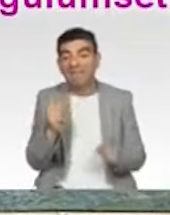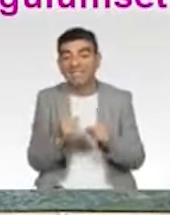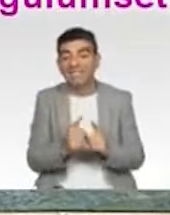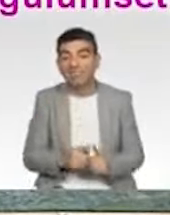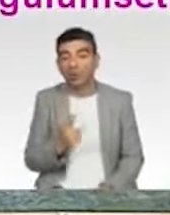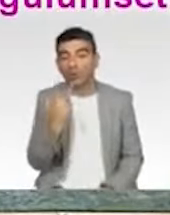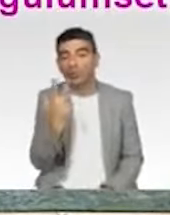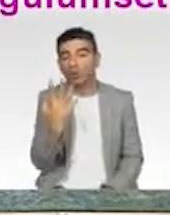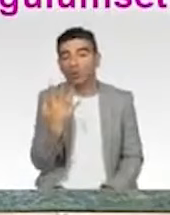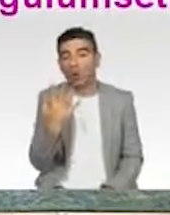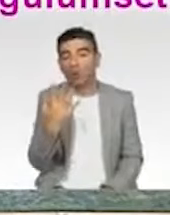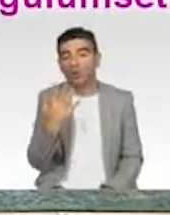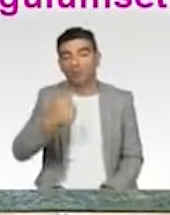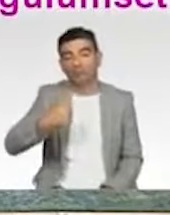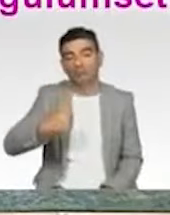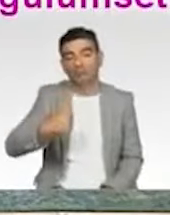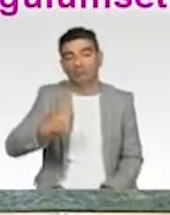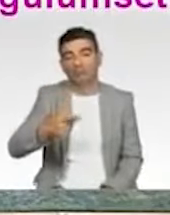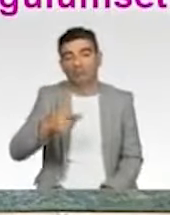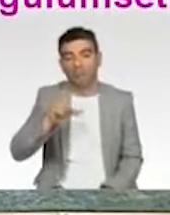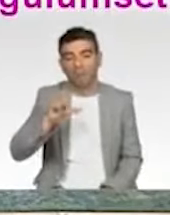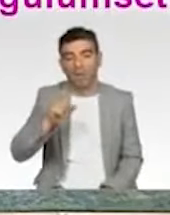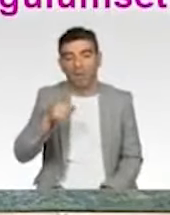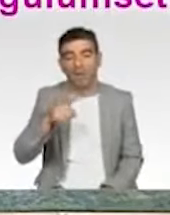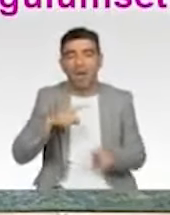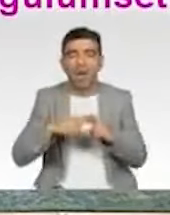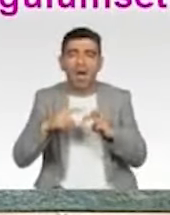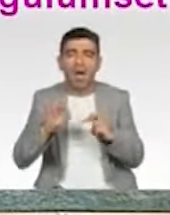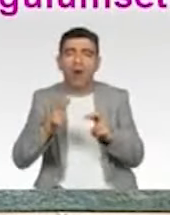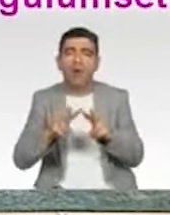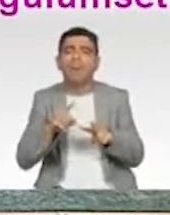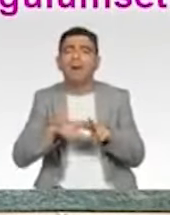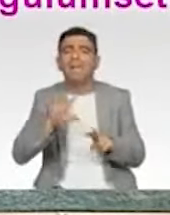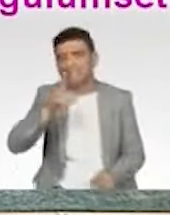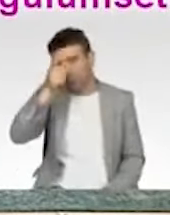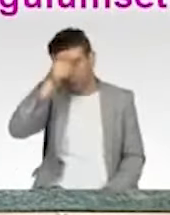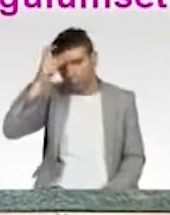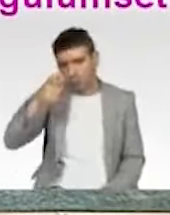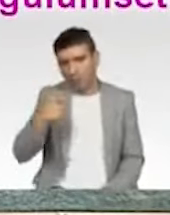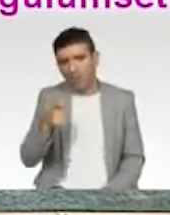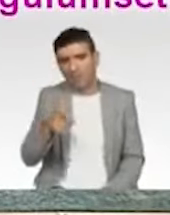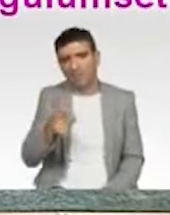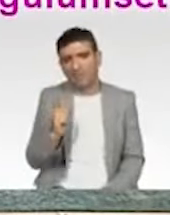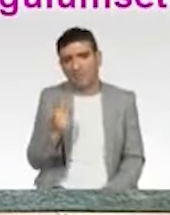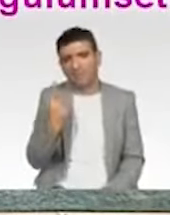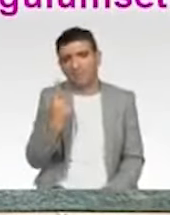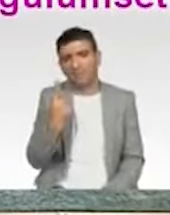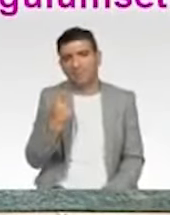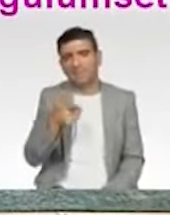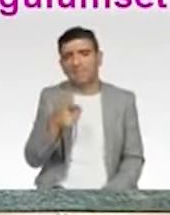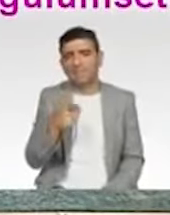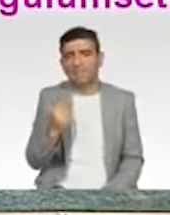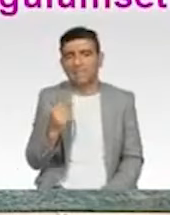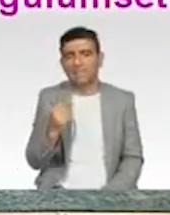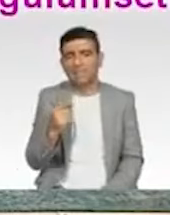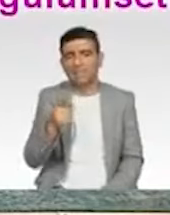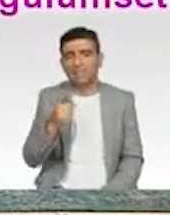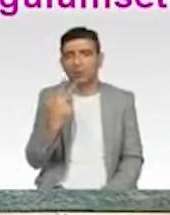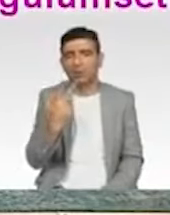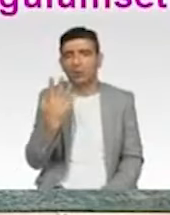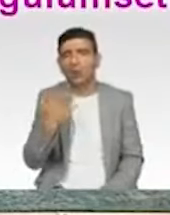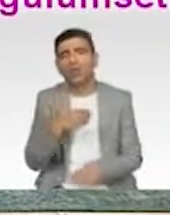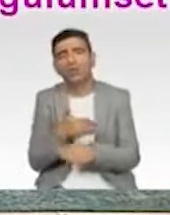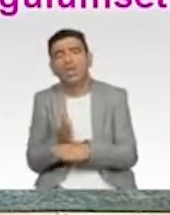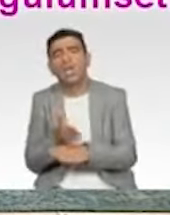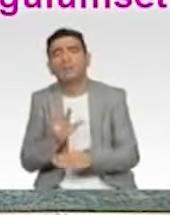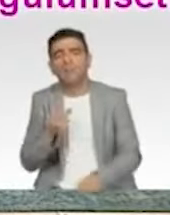miktarı 3-4 kupa. Bak. O aromaları falan içmiyorum ama mesela Türk kahvesi hakiki. Çok güzel. Evet. Türk kahvesi bir filtre kahve sayılır. 3'ü 4'ü artık